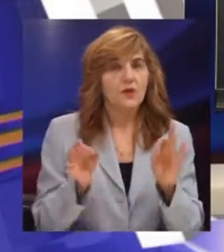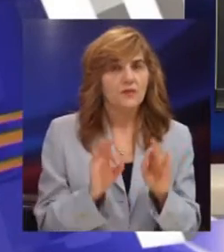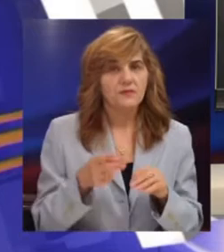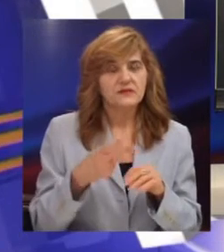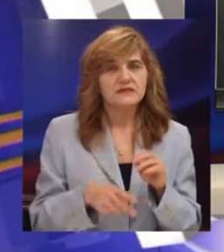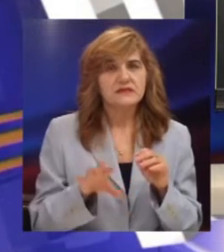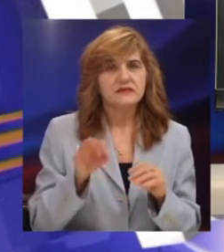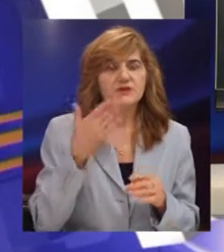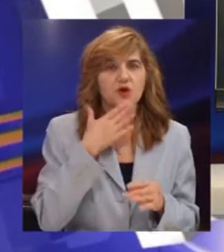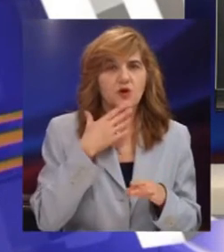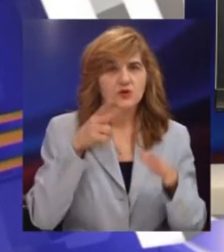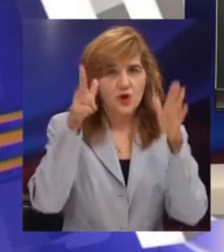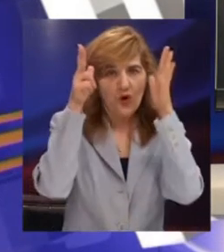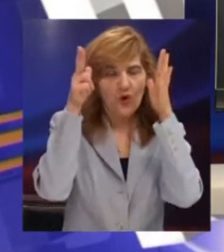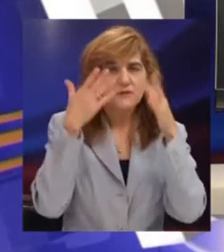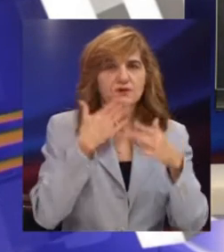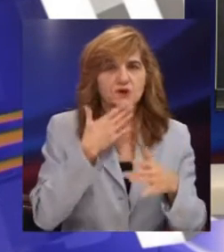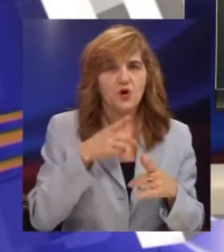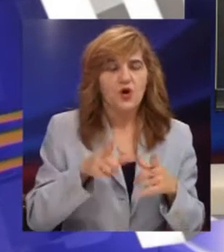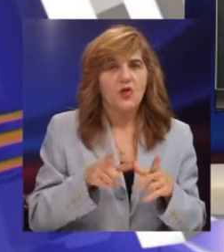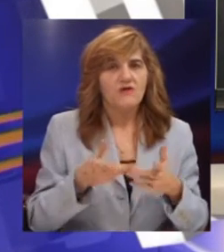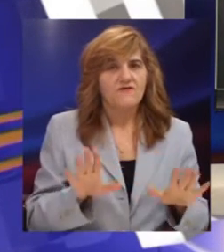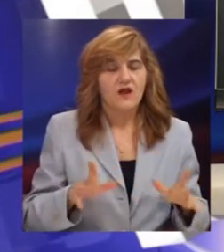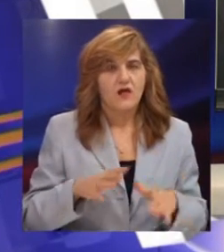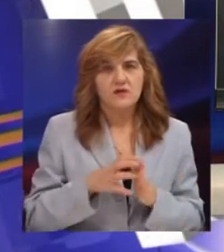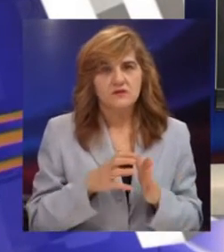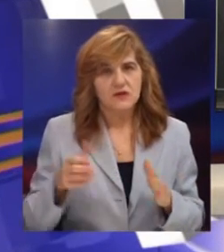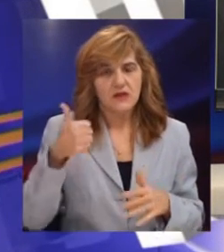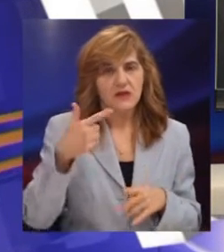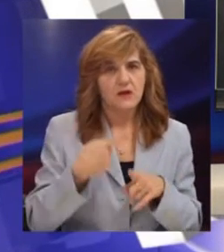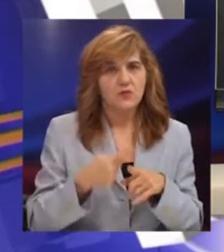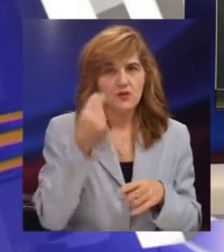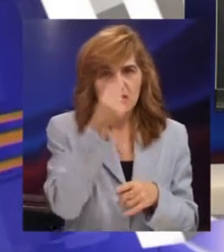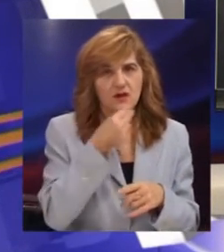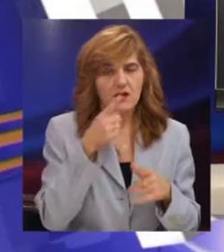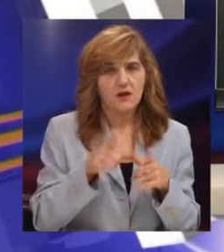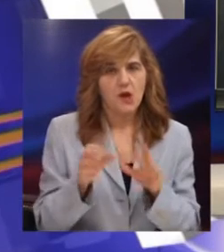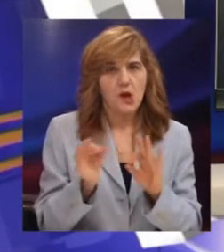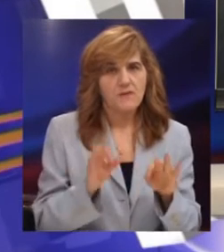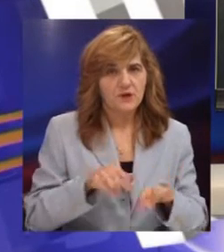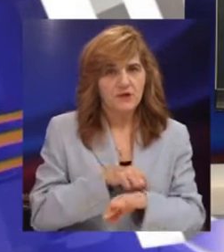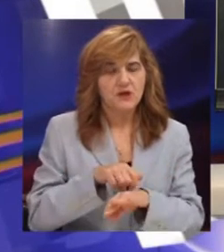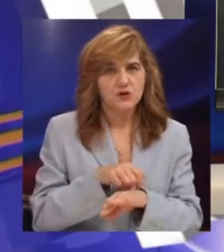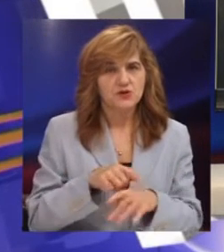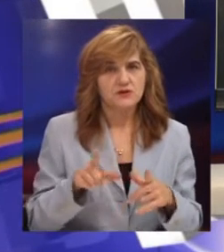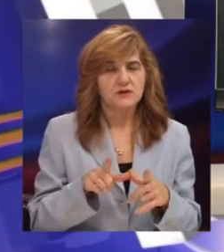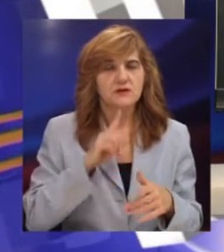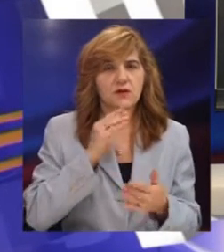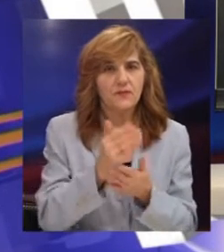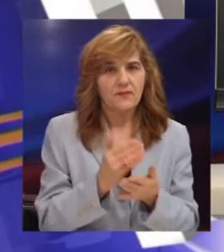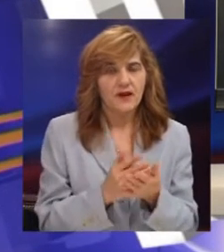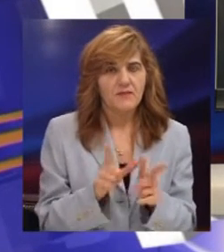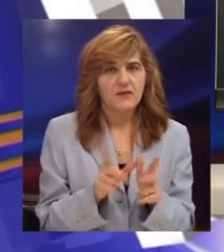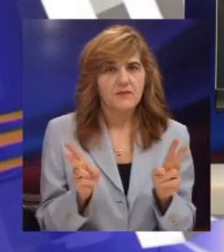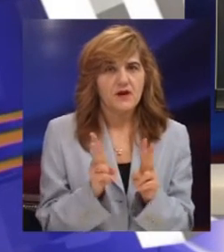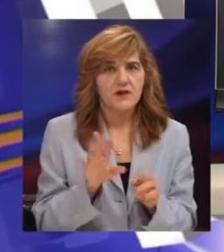Pripreme za završni ispit za učenike 8. razreda osnovnih škola uveliko traju. Jednom nedeljno u školi se organizuju pripremni časovi iz predmeta koji će se